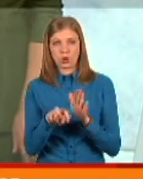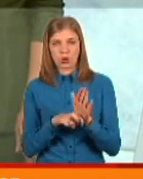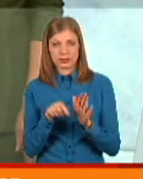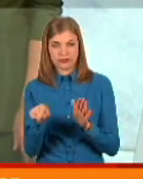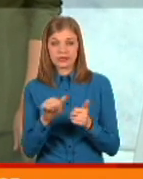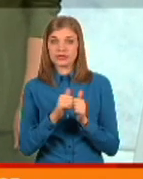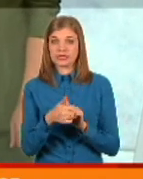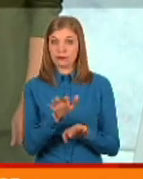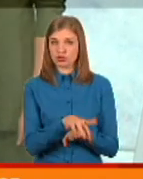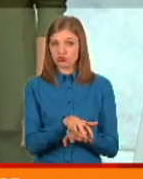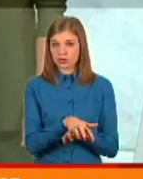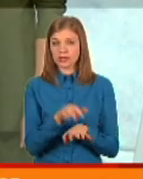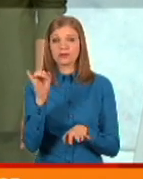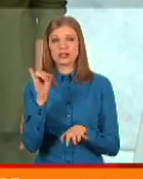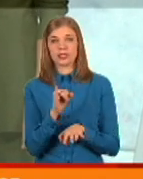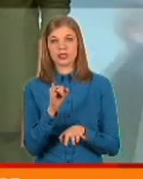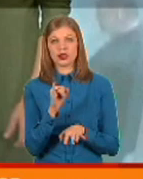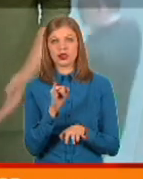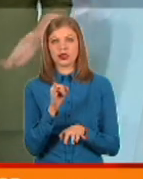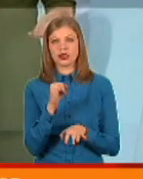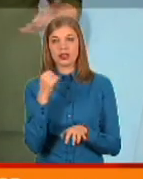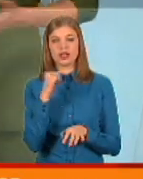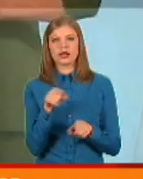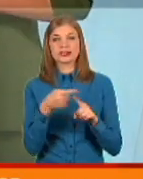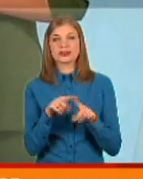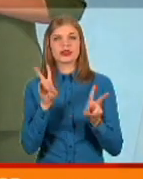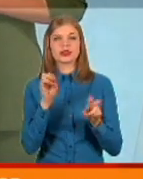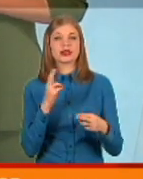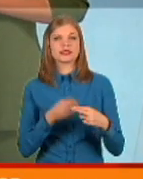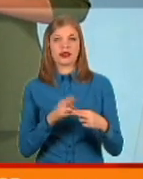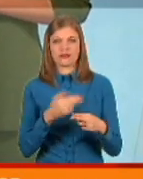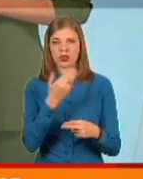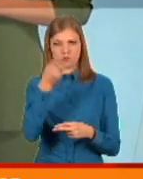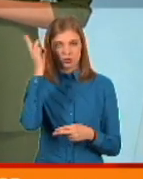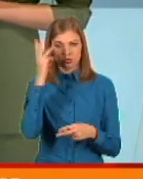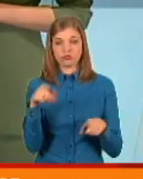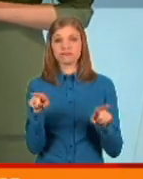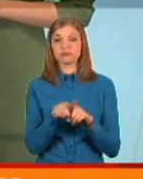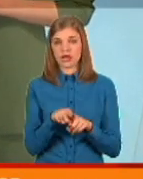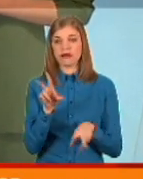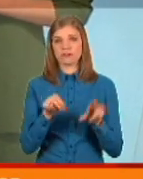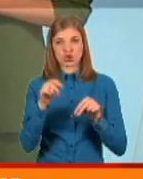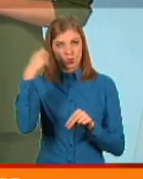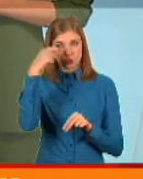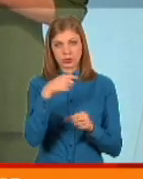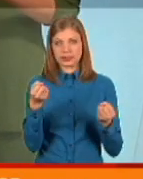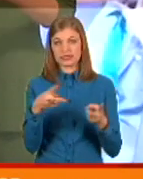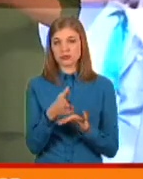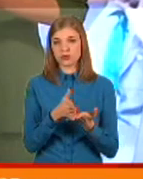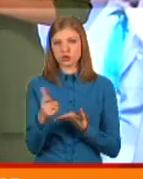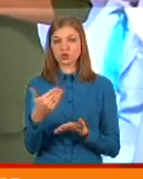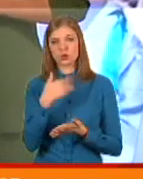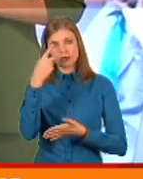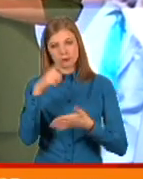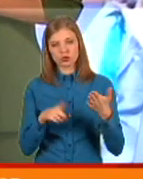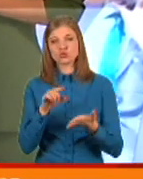замість черевиків і брак помітної залисини. Втім, це не завадило саудівським дипломатам. Таким чином, вважають турецькі спецслужби, вони хотіли